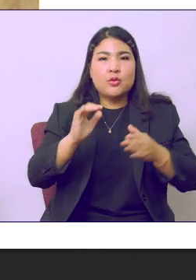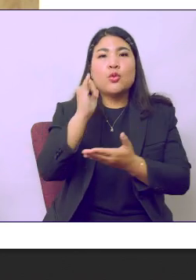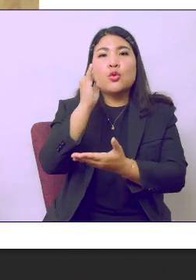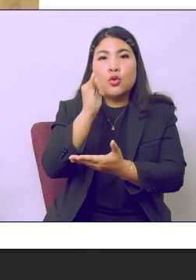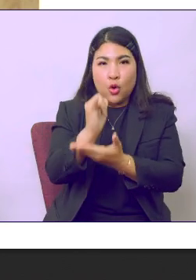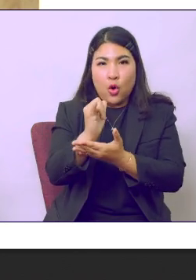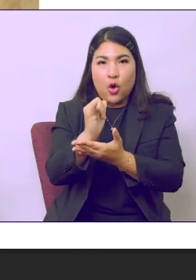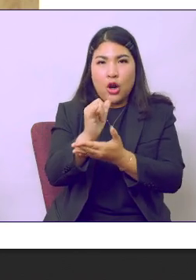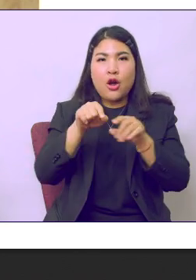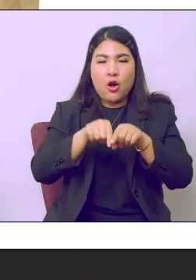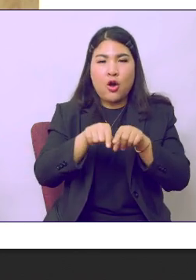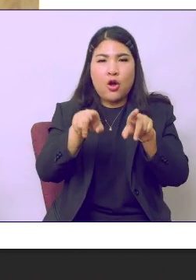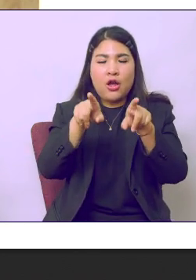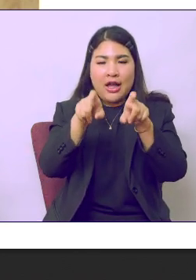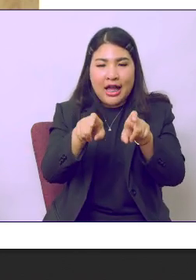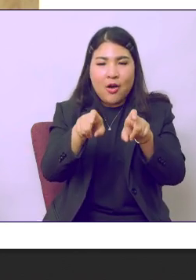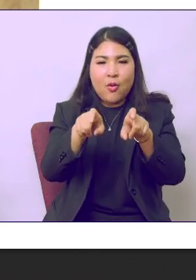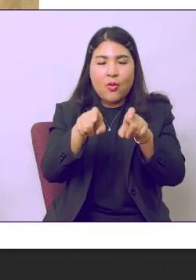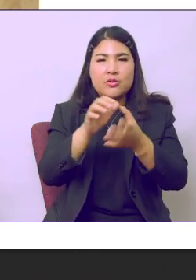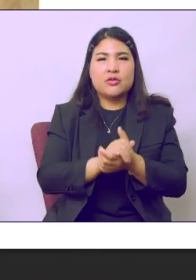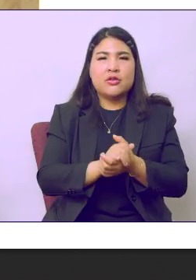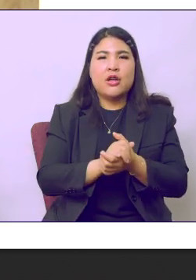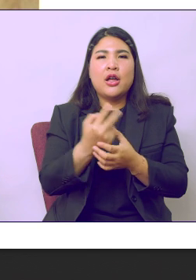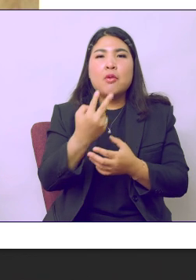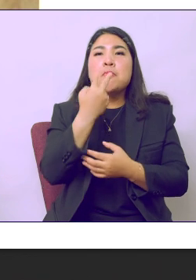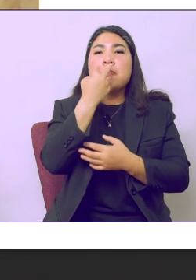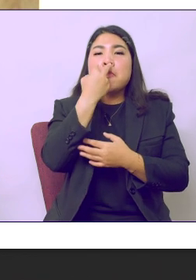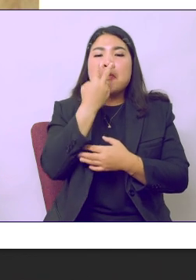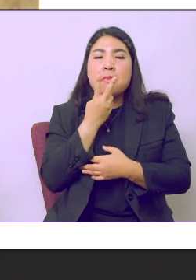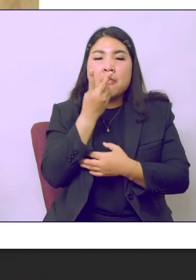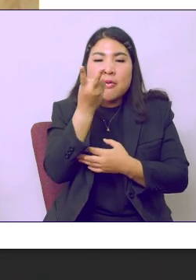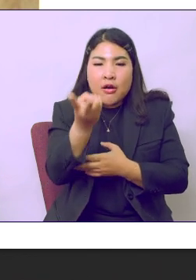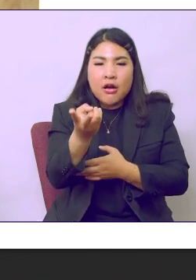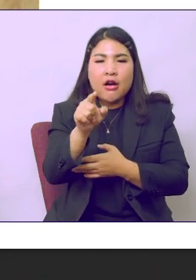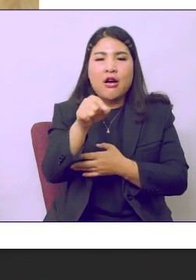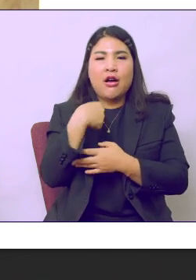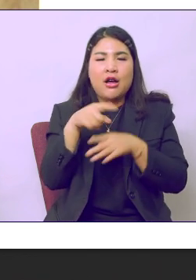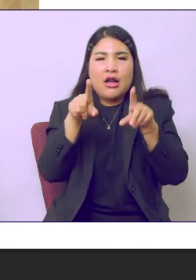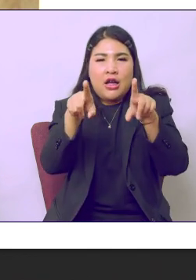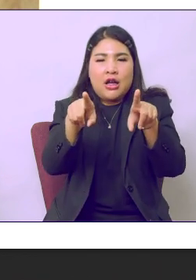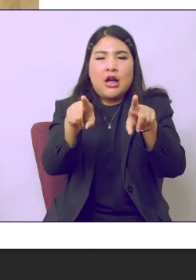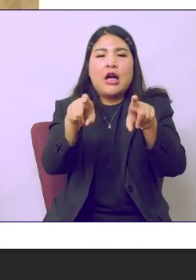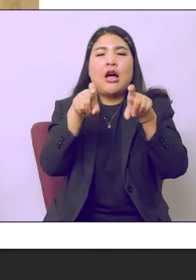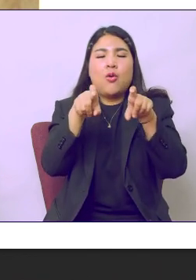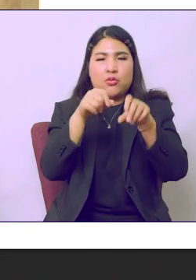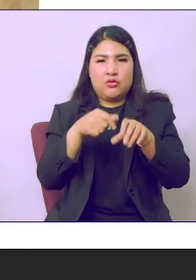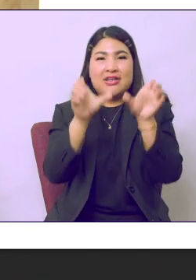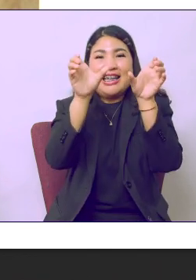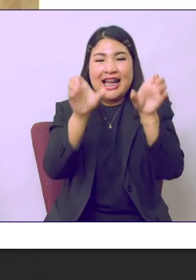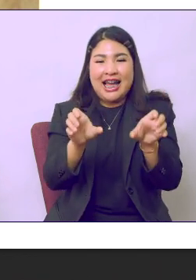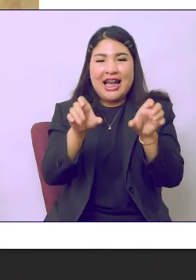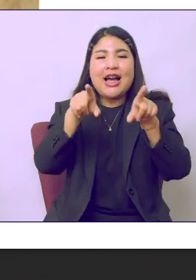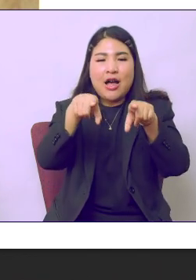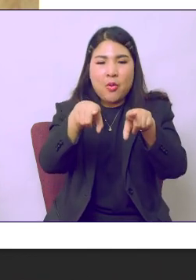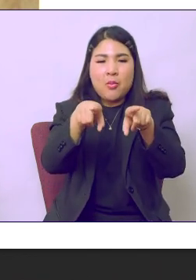งอเข่านะครับแล้วก็อ่าผู้ปกครองหรือคุณครูเนี่ยหายใจเข้าเนอะหายใจออกค่อยๆดันเข่าเข้าไปหาน้องอ่ะช้าๆนะ